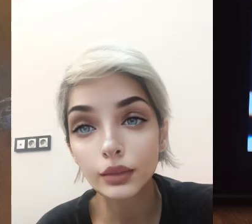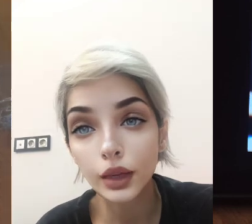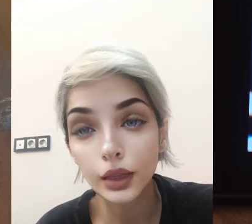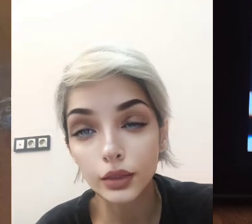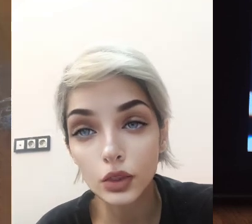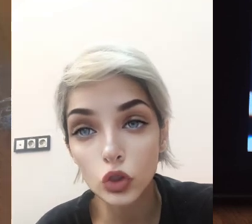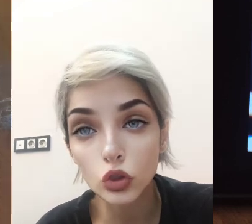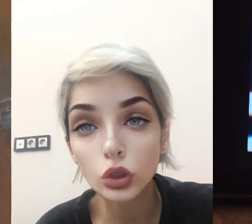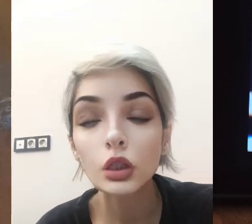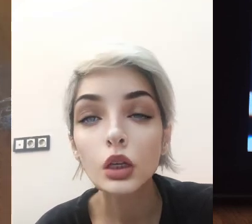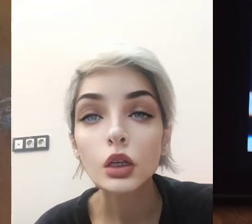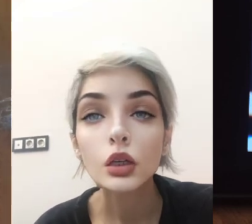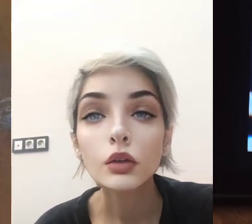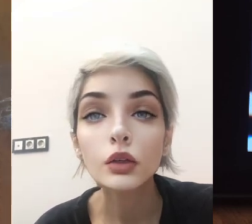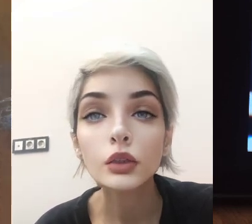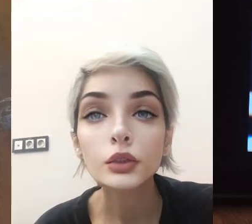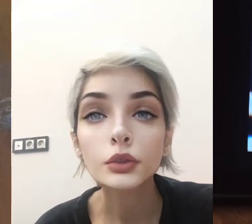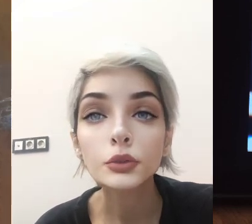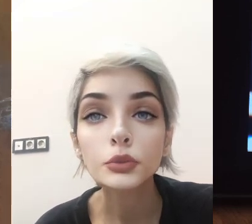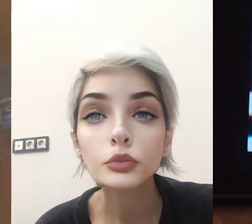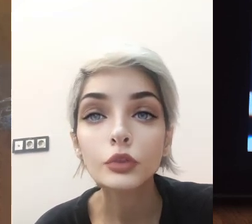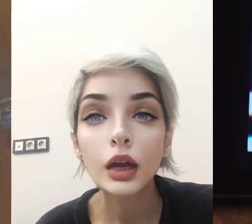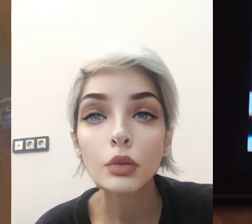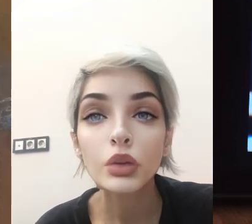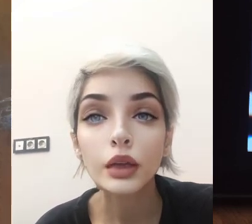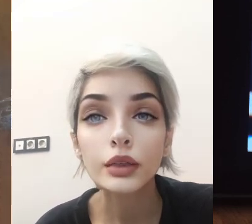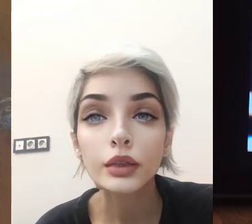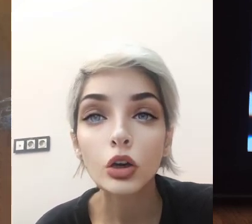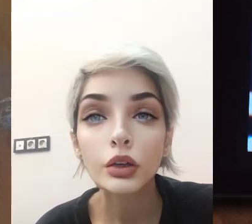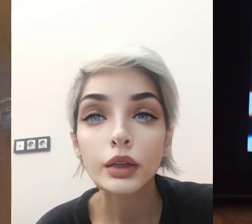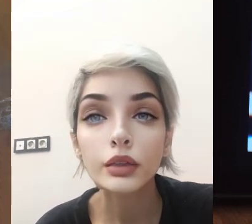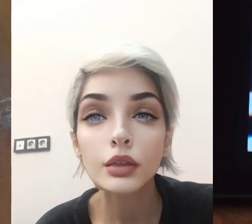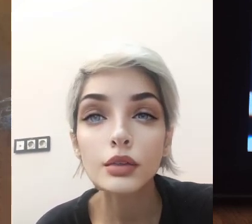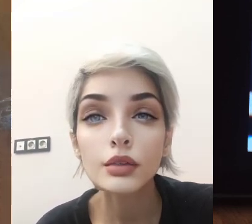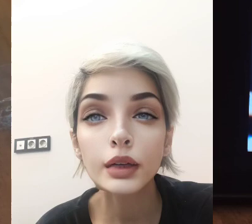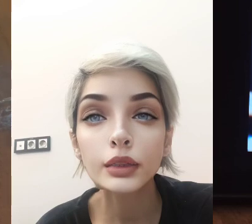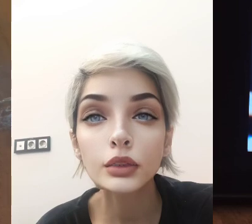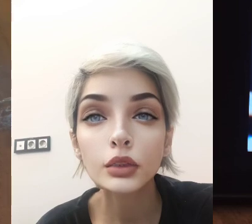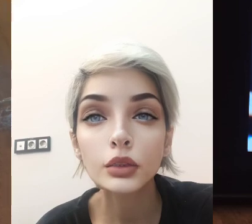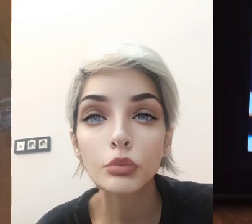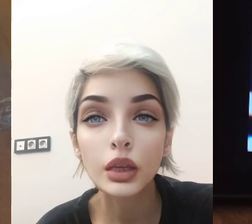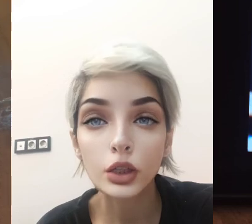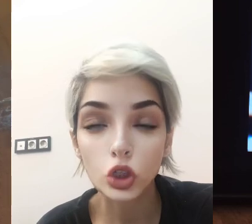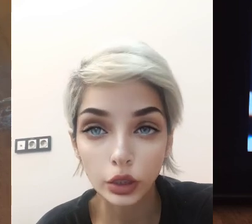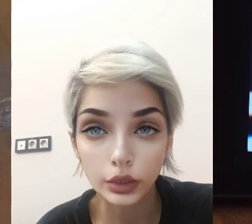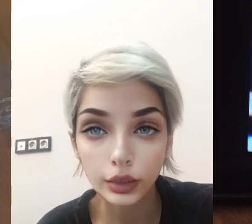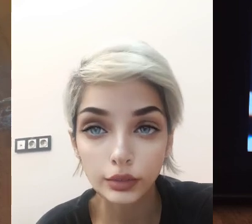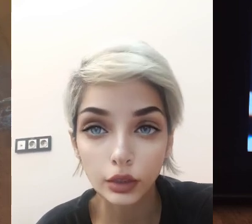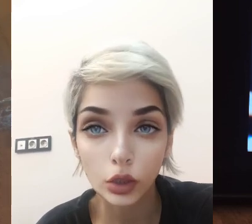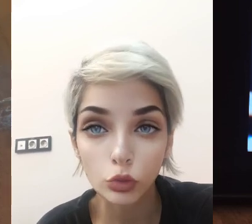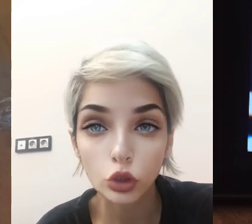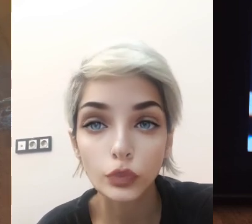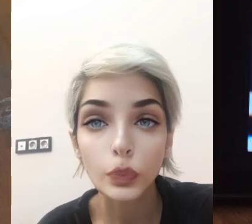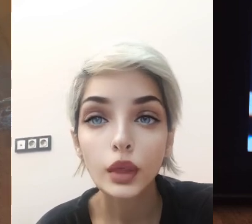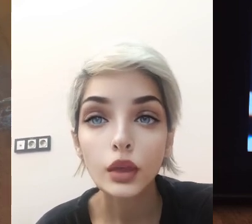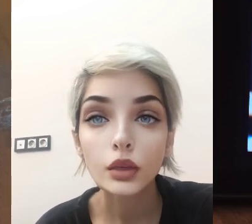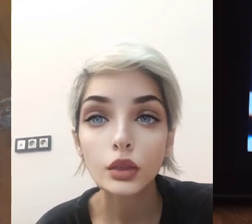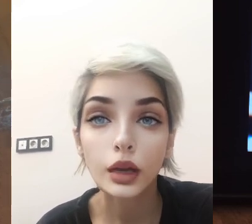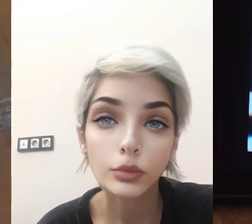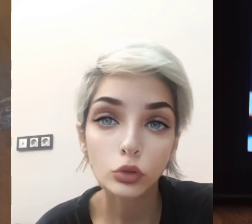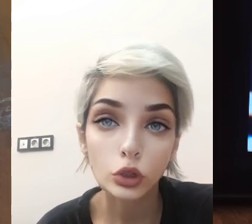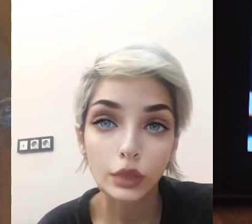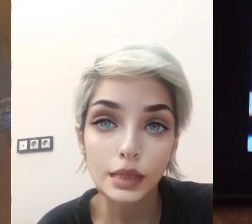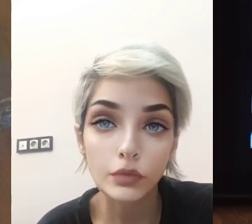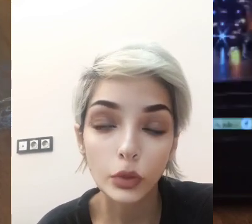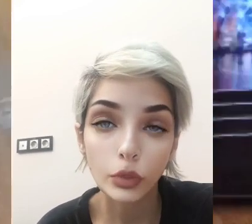مرد ادیس شد و بهترین خواننده زن ملک شاهین انتخاب شد که